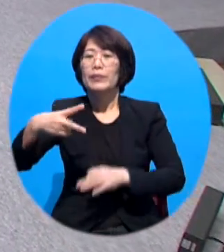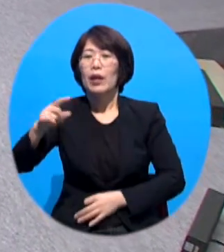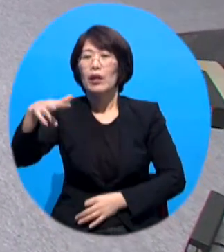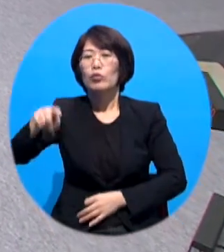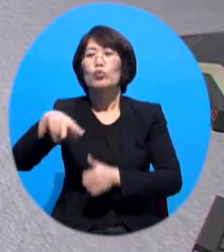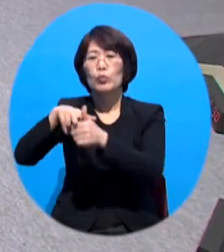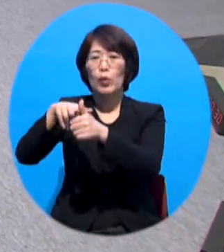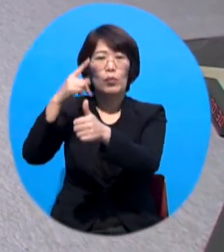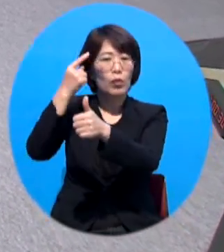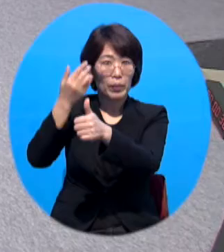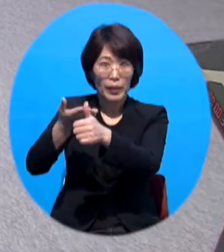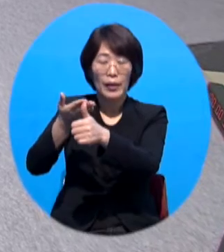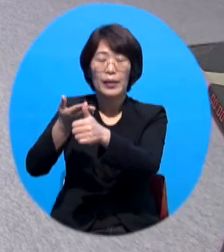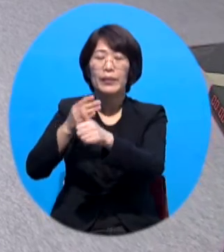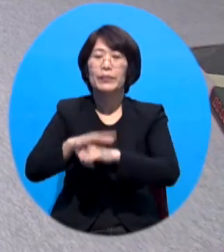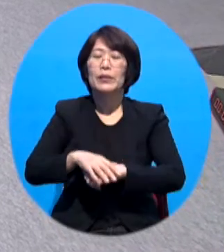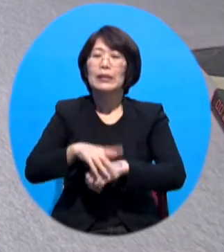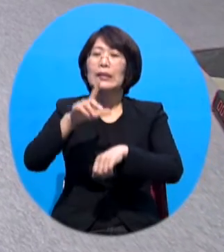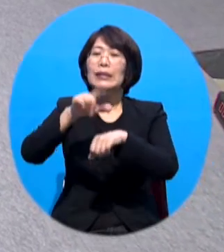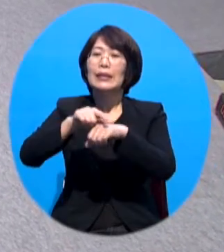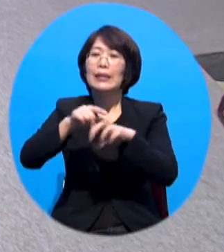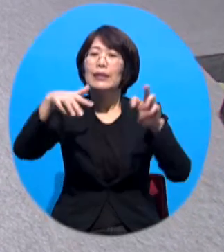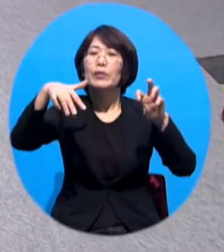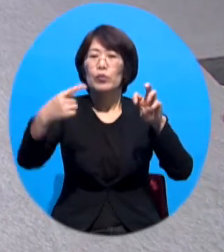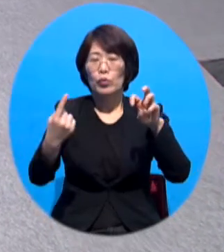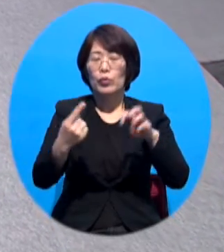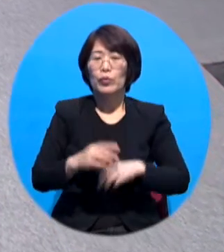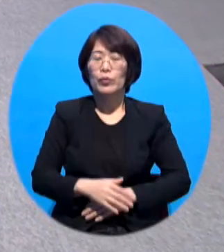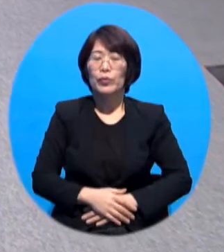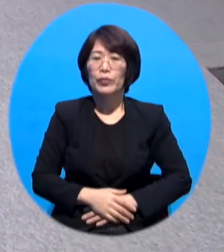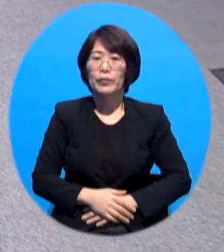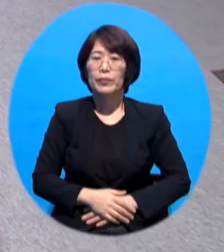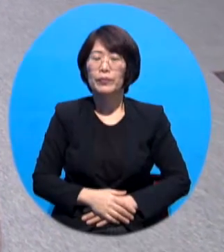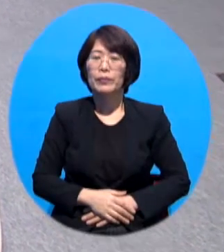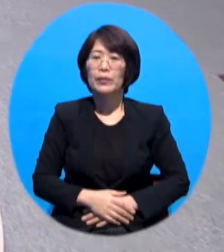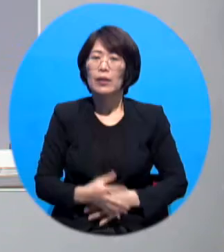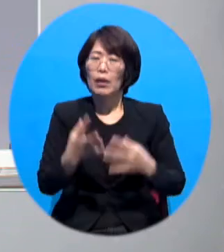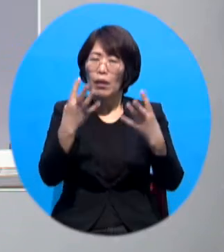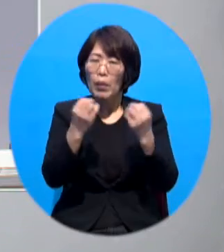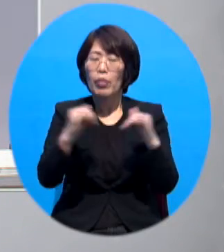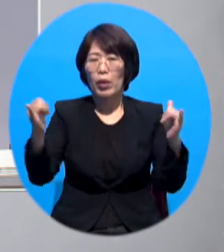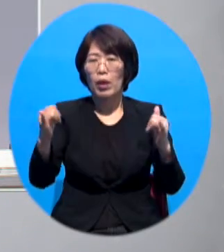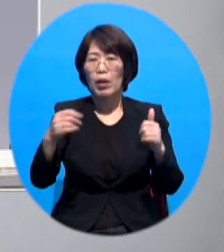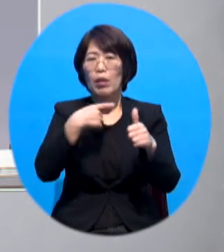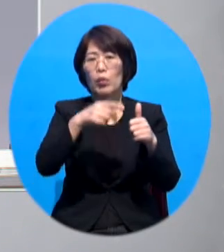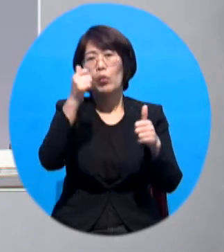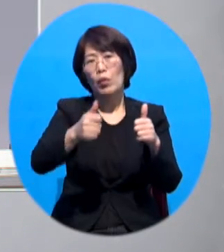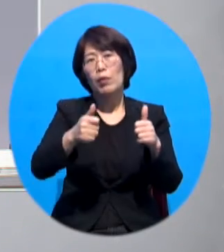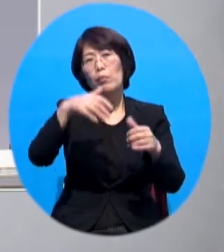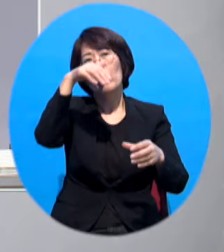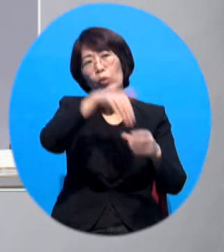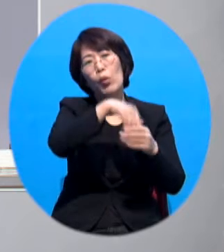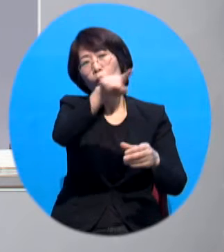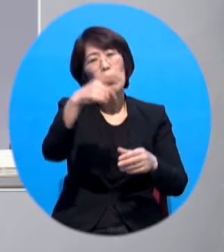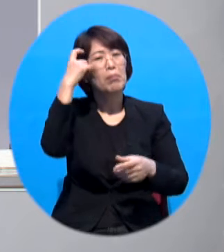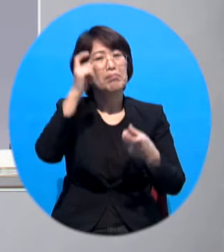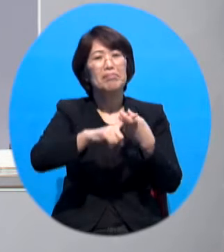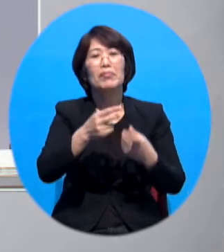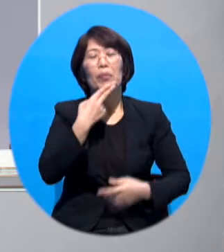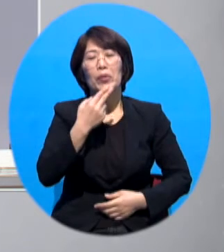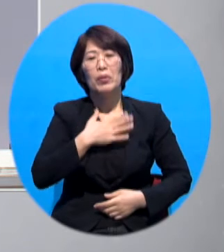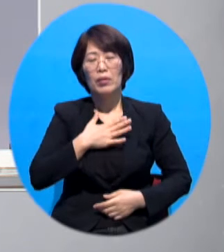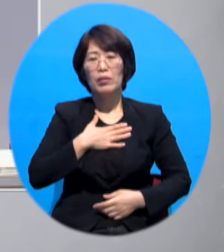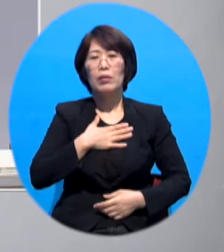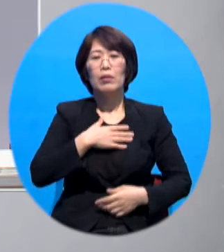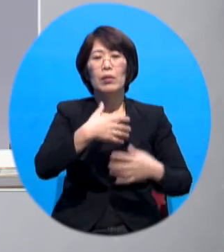후보에게 질문에 주시구요 질문 씨가 30초 입니다 예 많은 분들이 교육감 선거에 대해서 잘 모르십니다 저에게 어